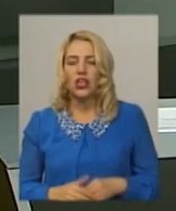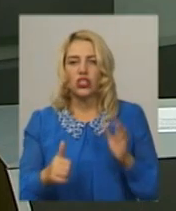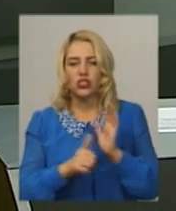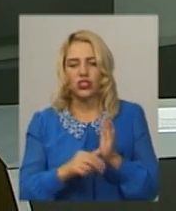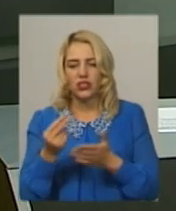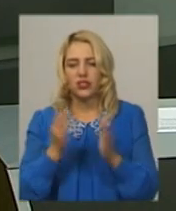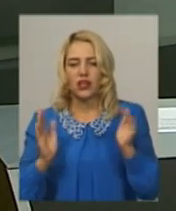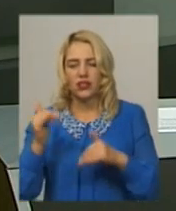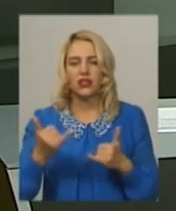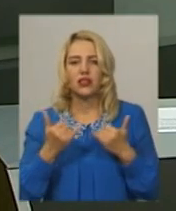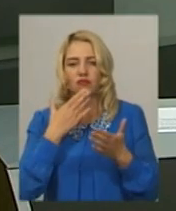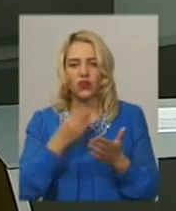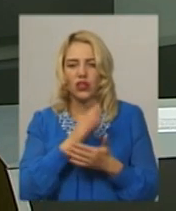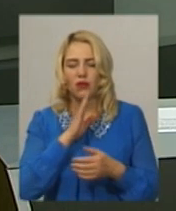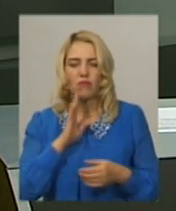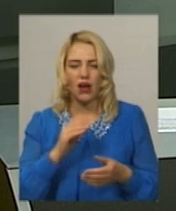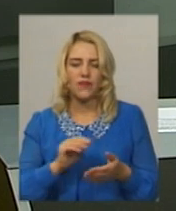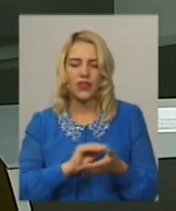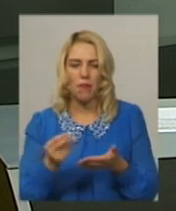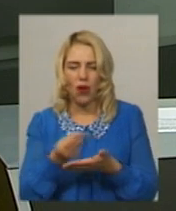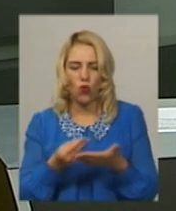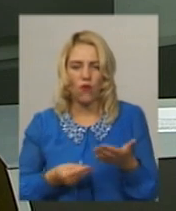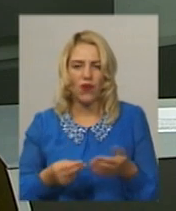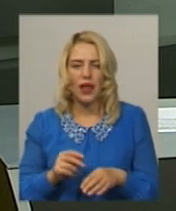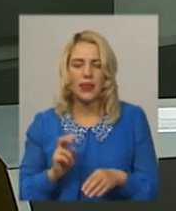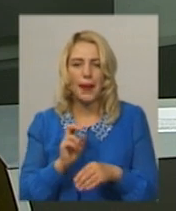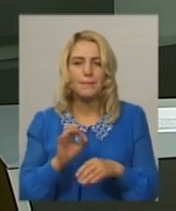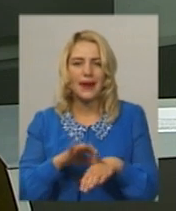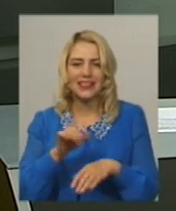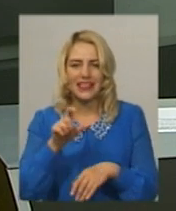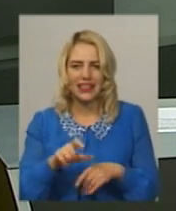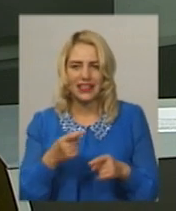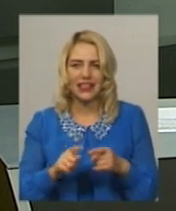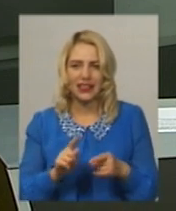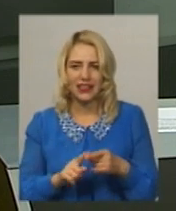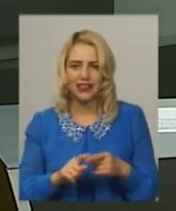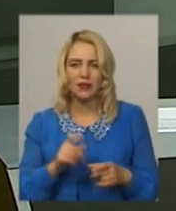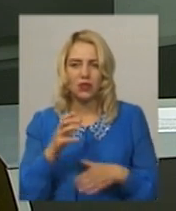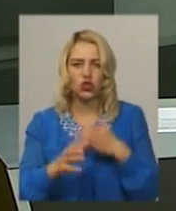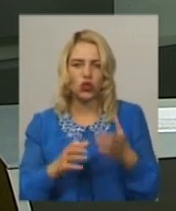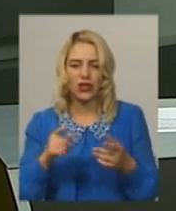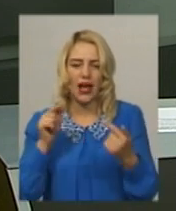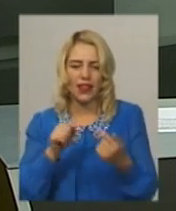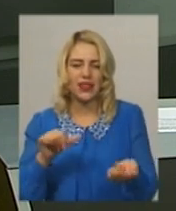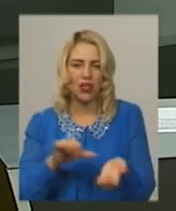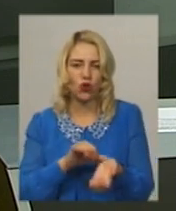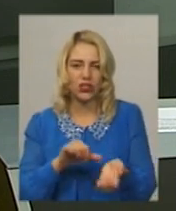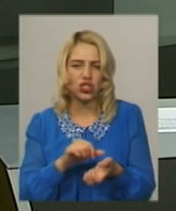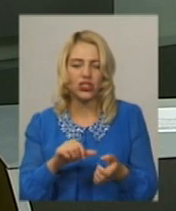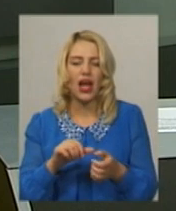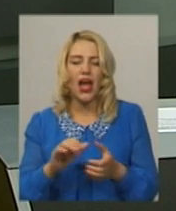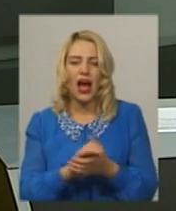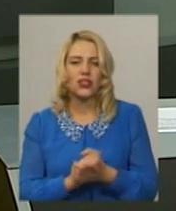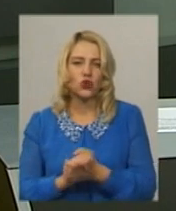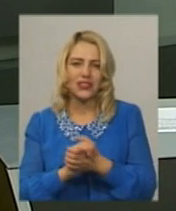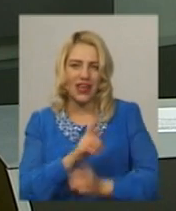своїх мам намалювали пацієнти Вінницького відділення реінтеграції та адаптації Міжнародної антинаркотичної асоціації. Для хлопців